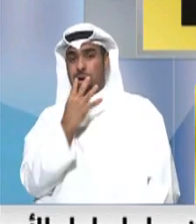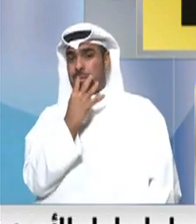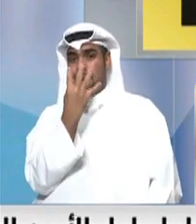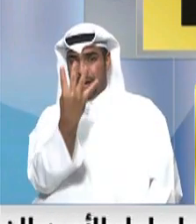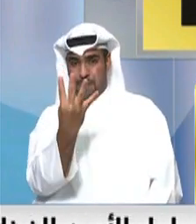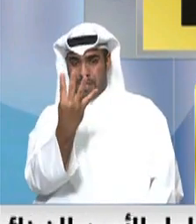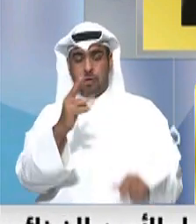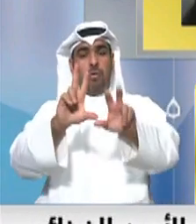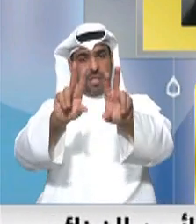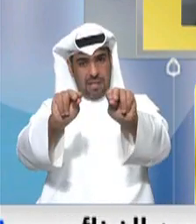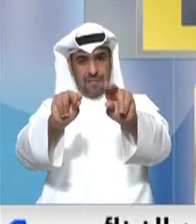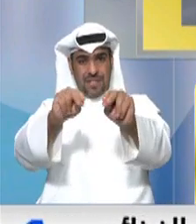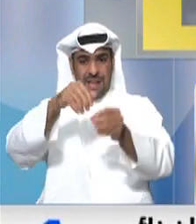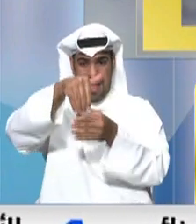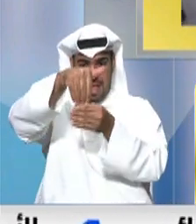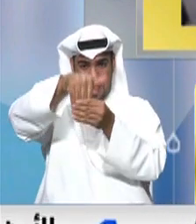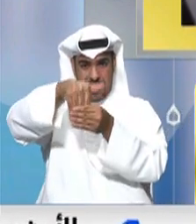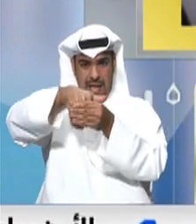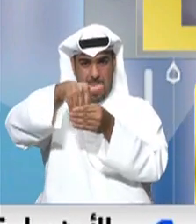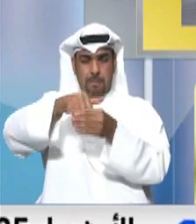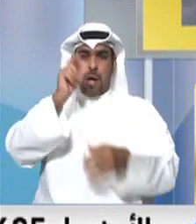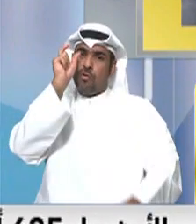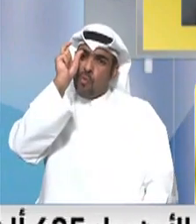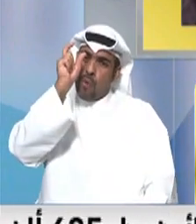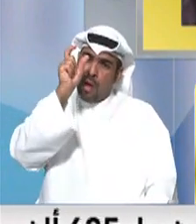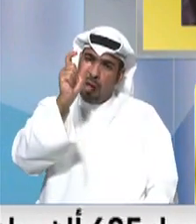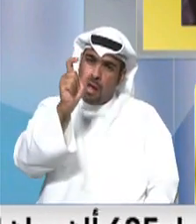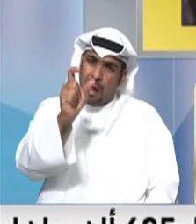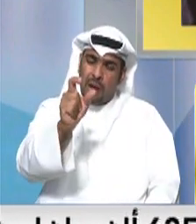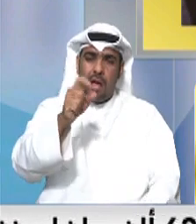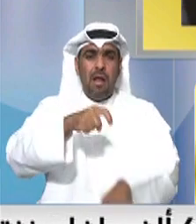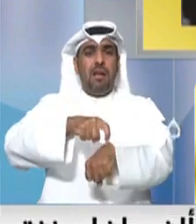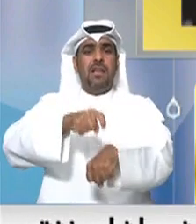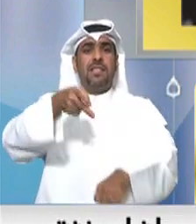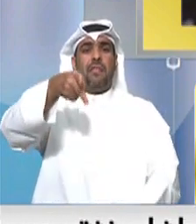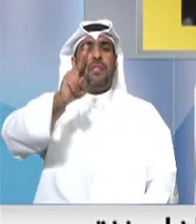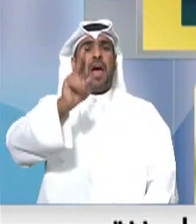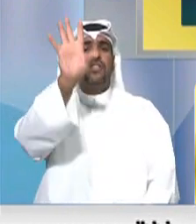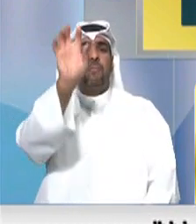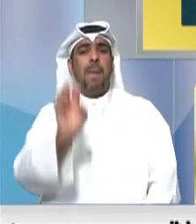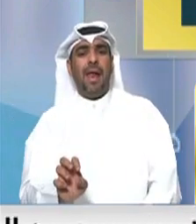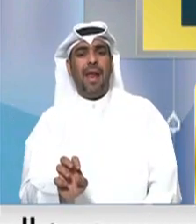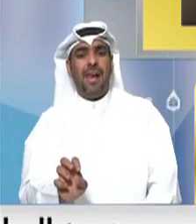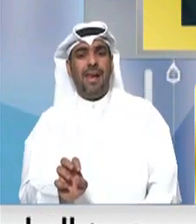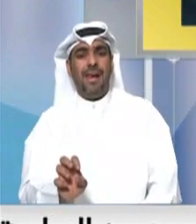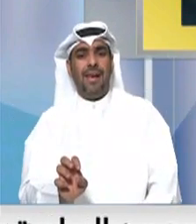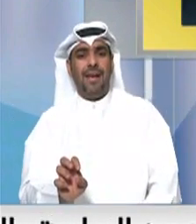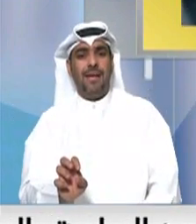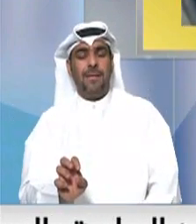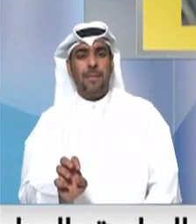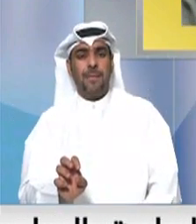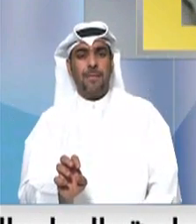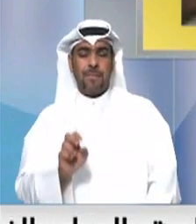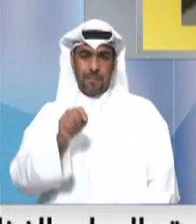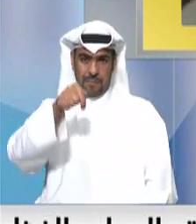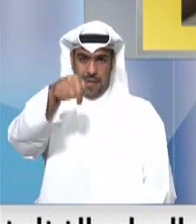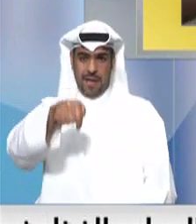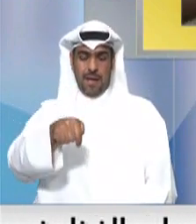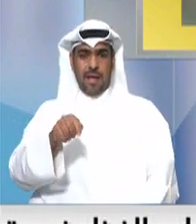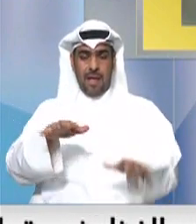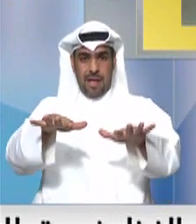يتم إغلاق الصناديق يبدأ هناك العد الأولي والنتائج الأولية التي كما جرت العادة يبدأ إظهارها عند